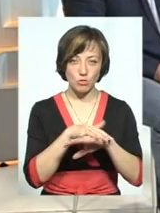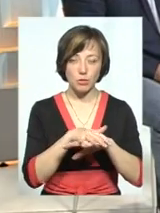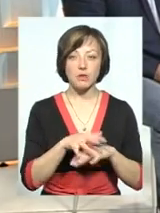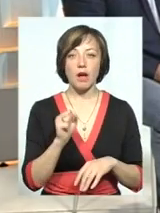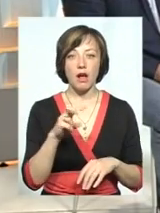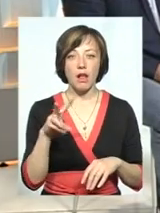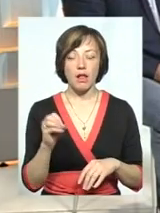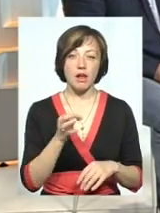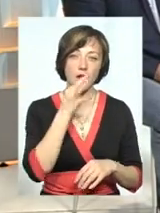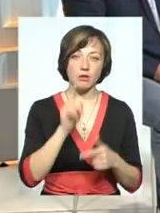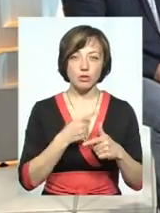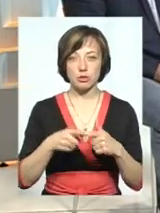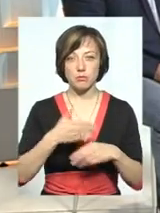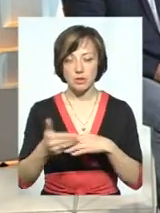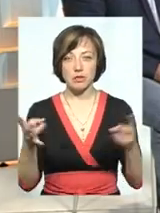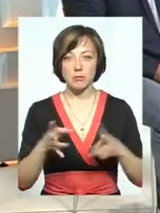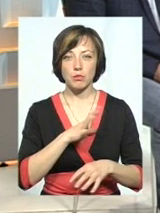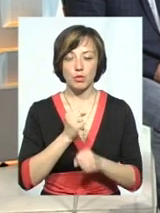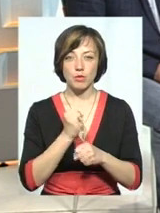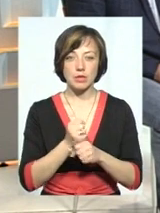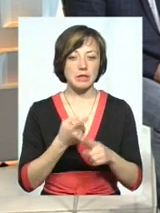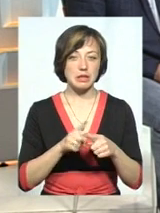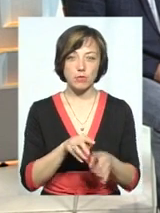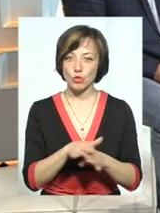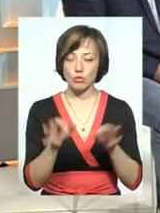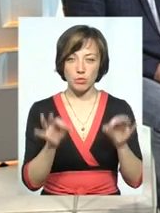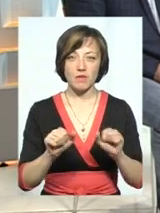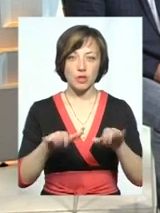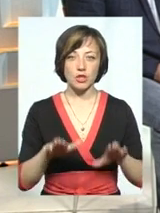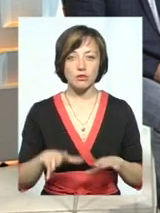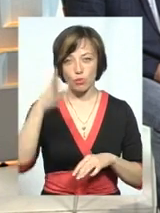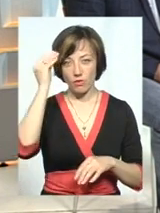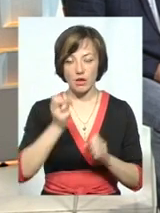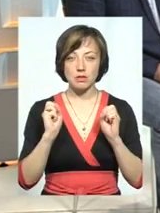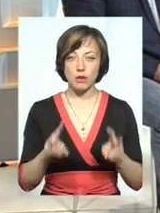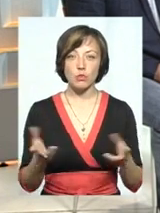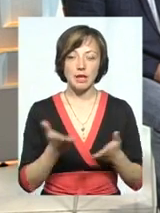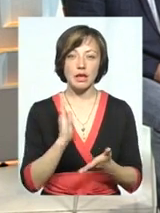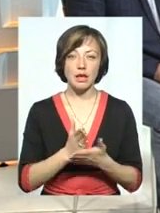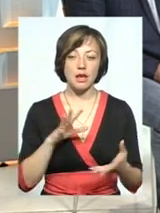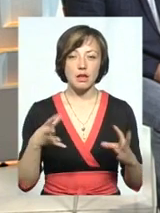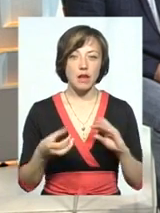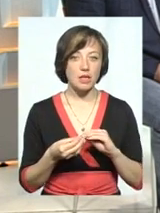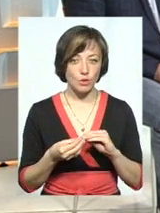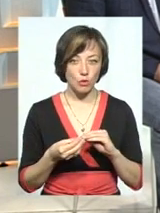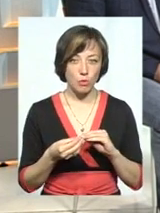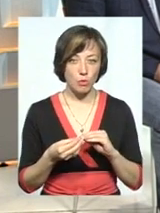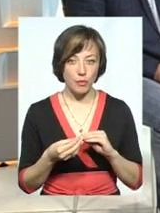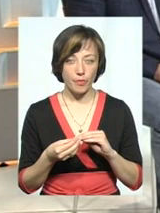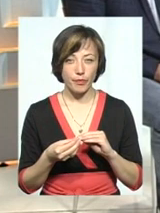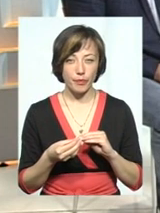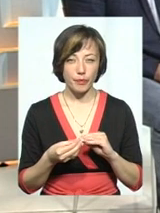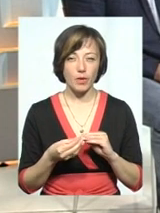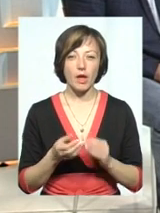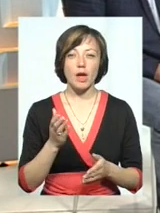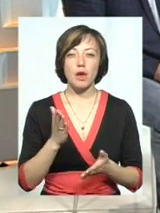рано чи пізно це треба було робити, і, відповідно, це абсолютно правильне рішення. І з урахуванням тих загроз, які є наслідком перебування нашого